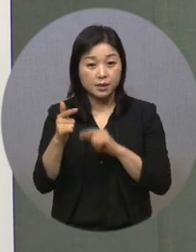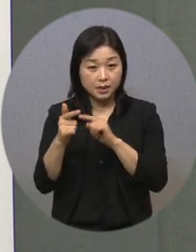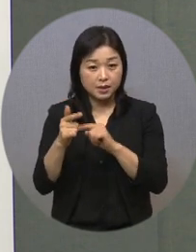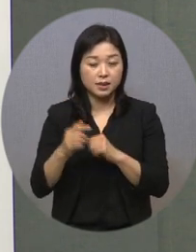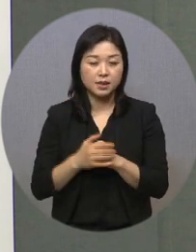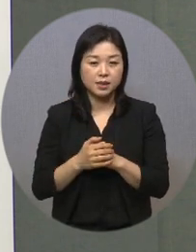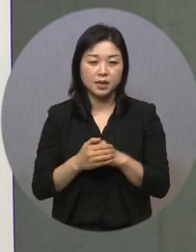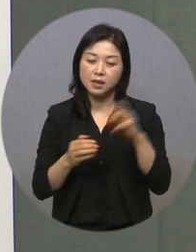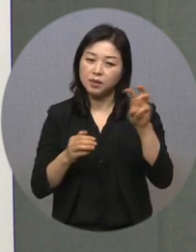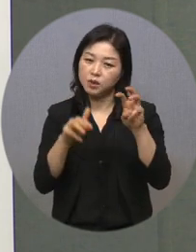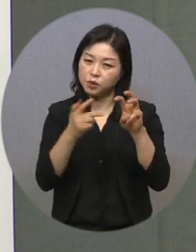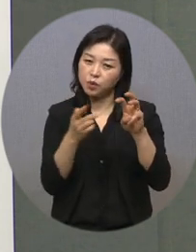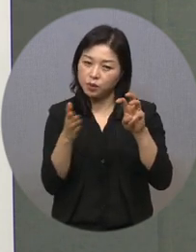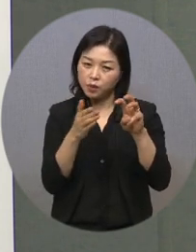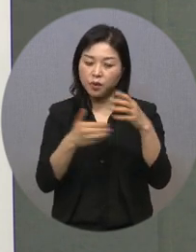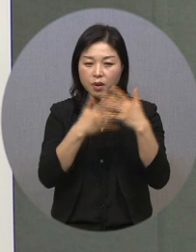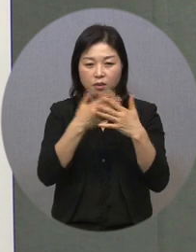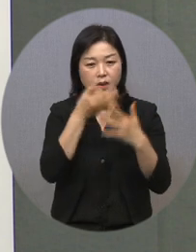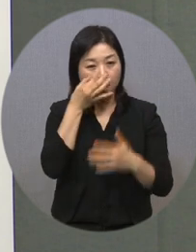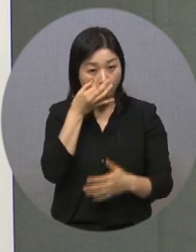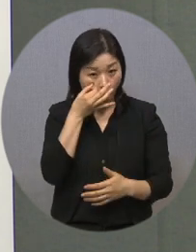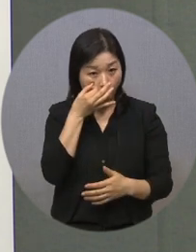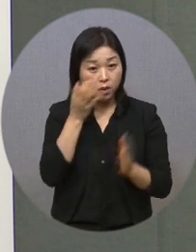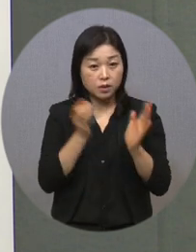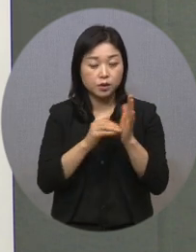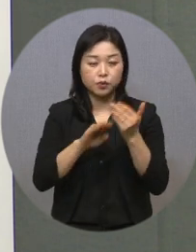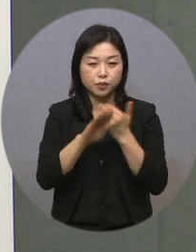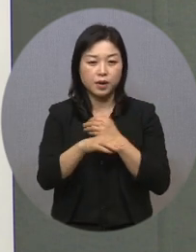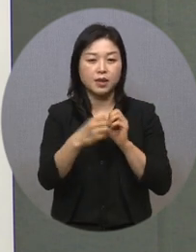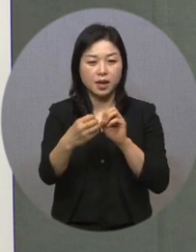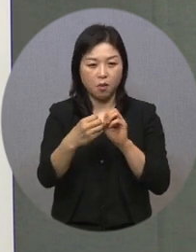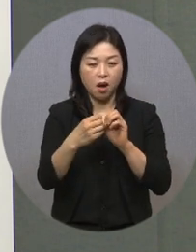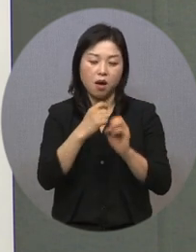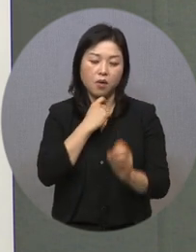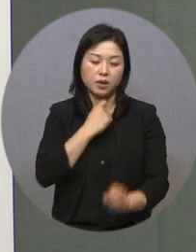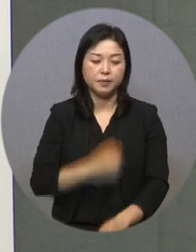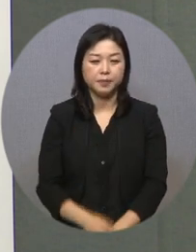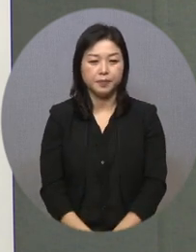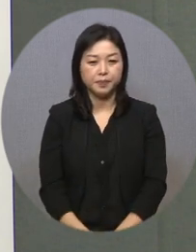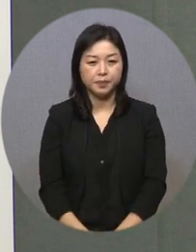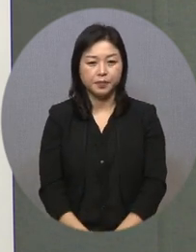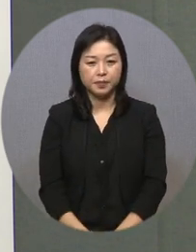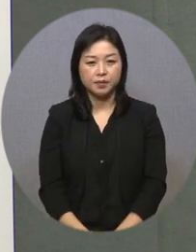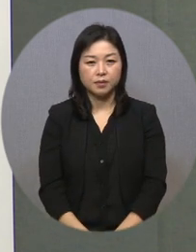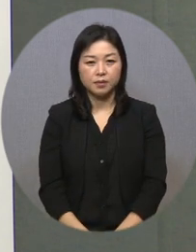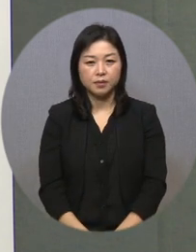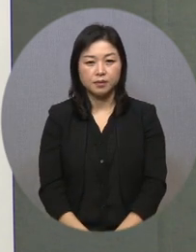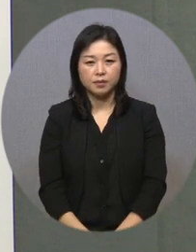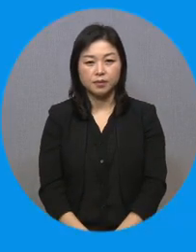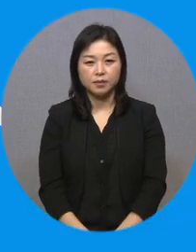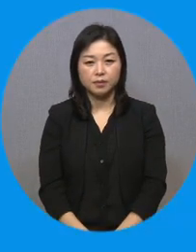한 32여 초 영상을 본 후에 얘기를 진행하겠습니다.